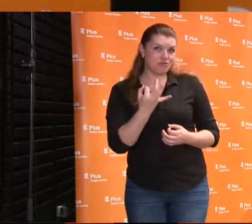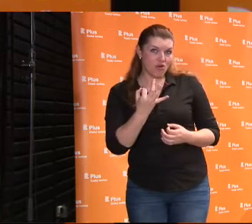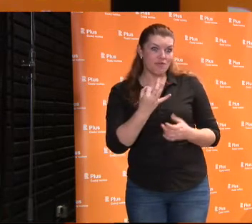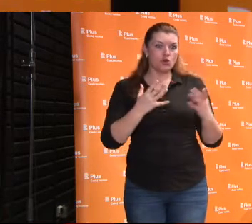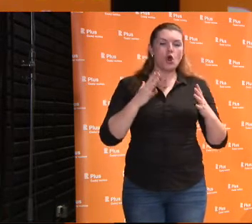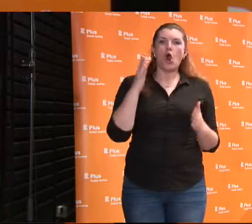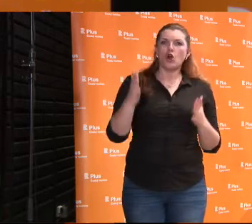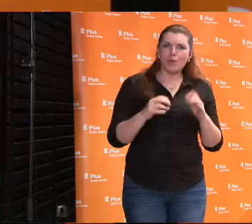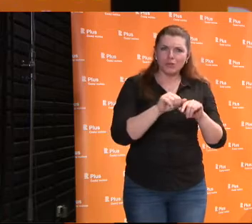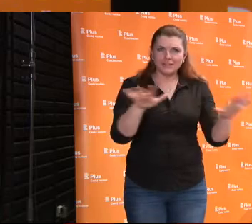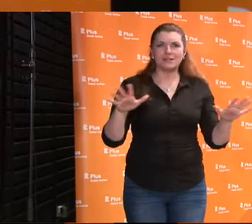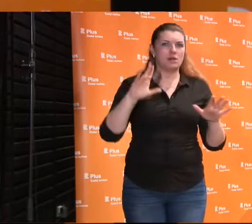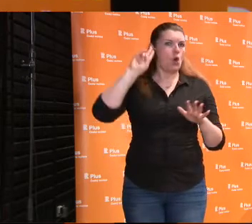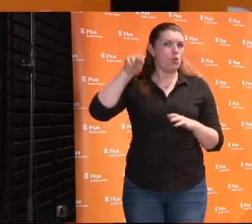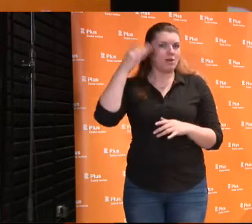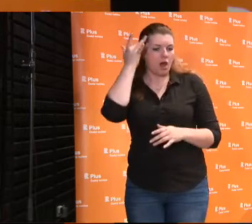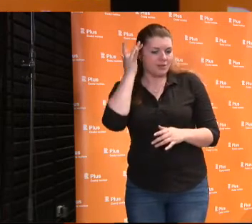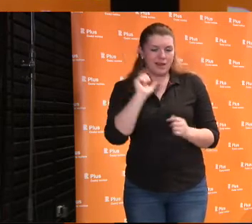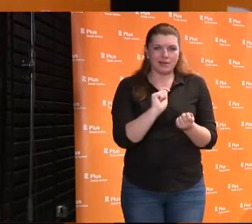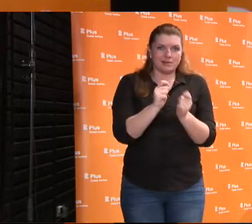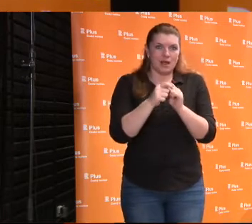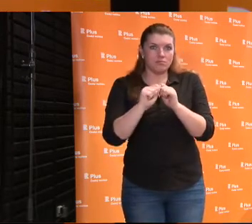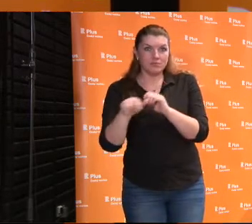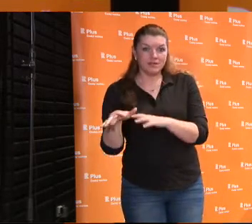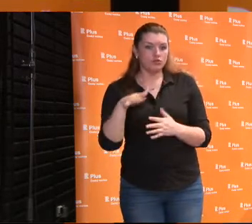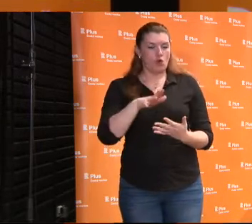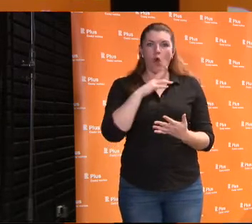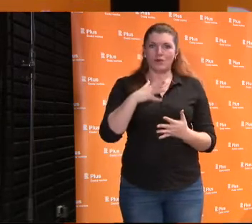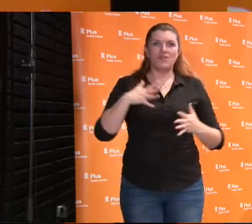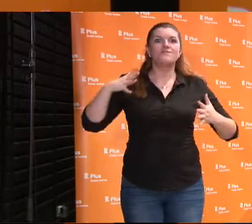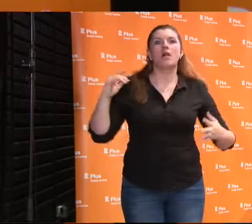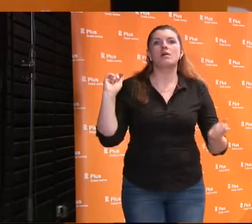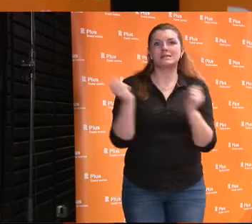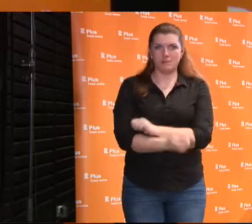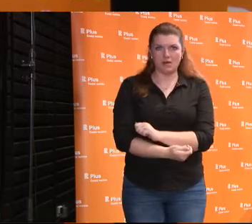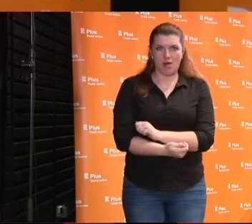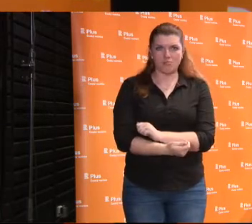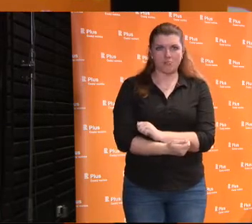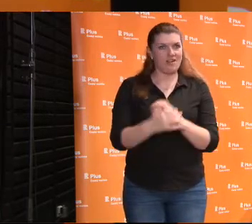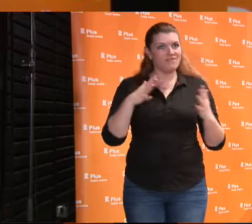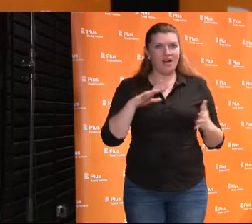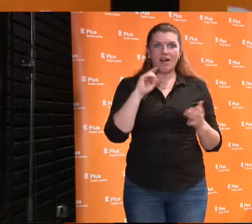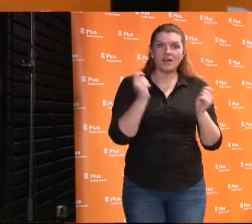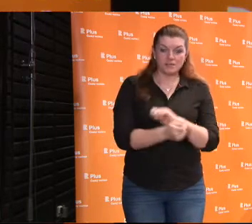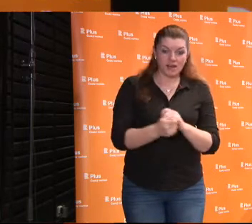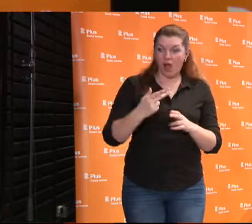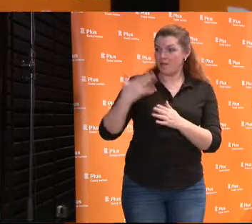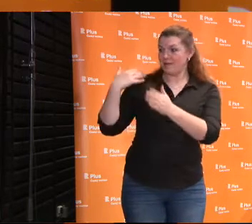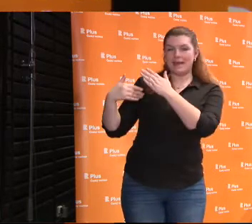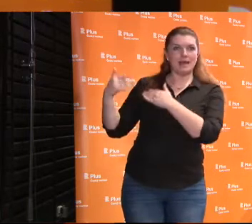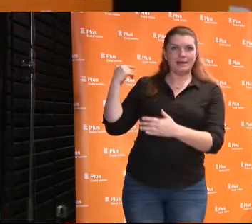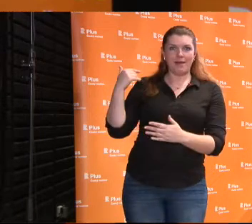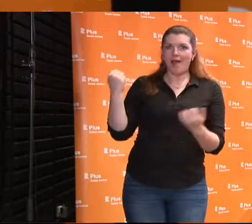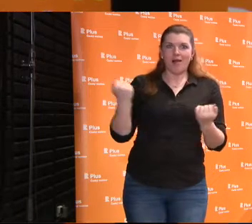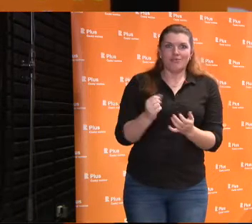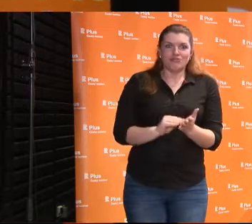robotizace a přechod na umělou inteligenci je naprosto zásadní změna, která vlastně v dějinách přírody